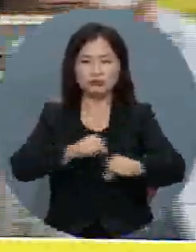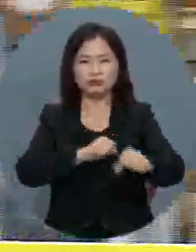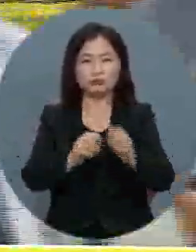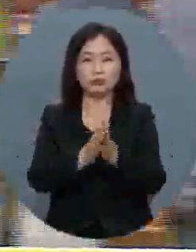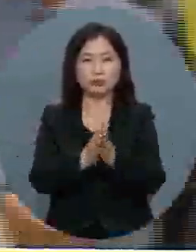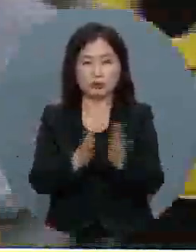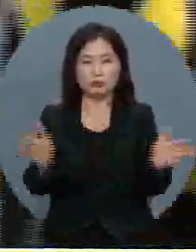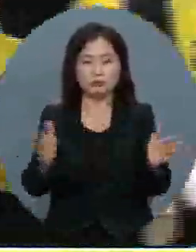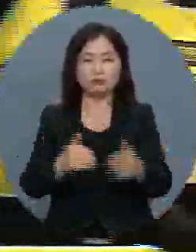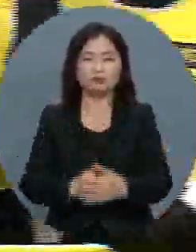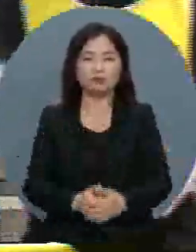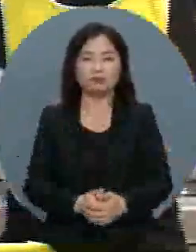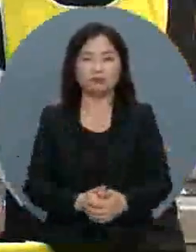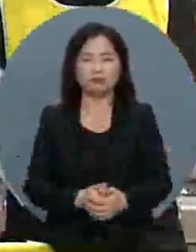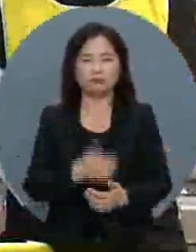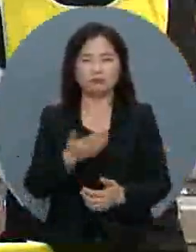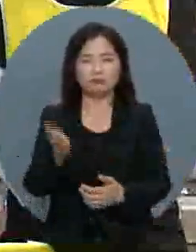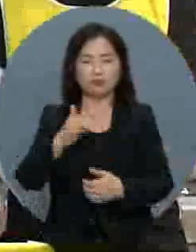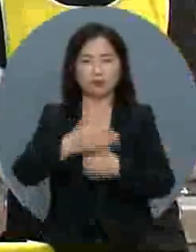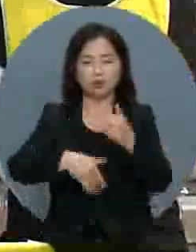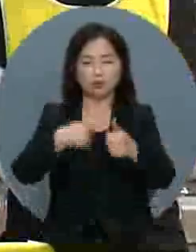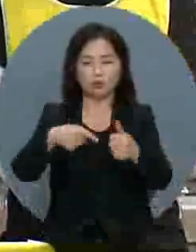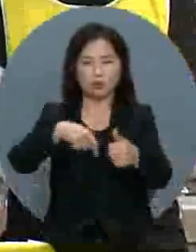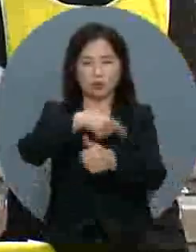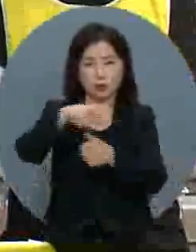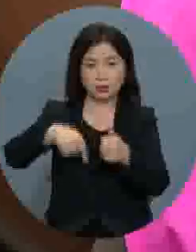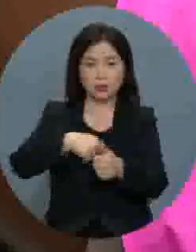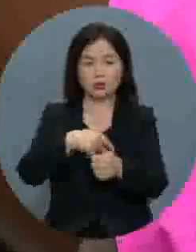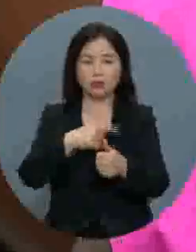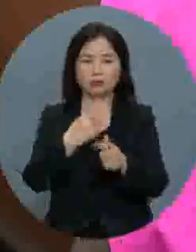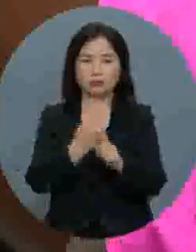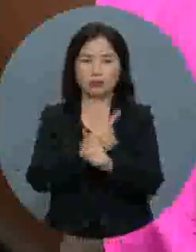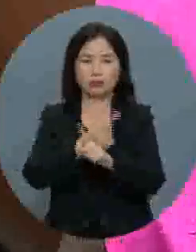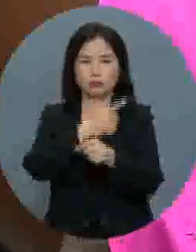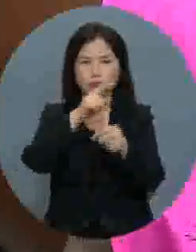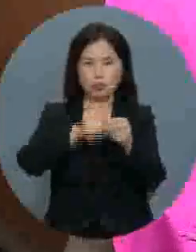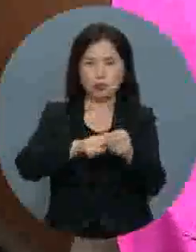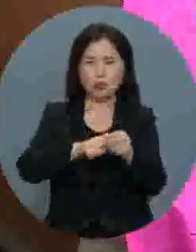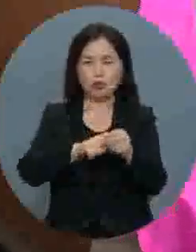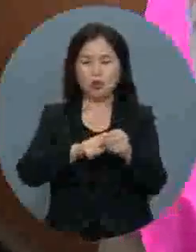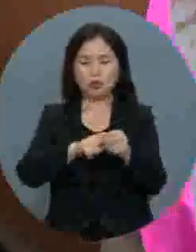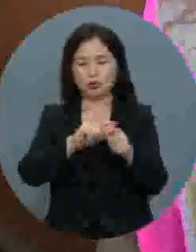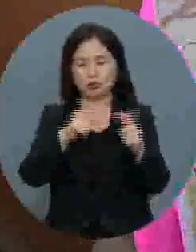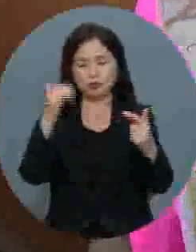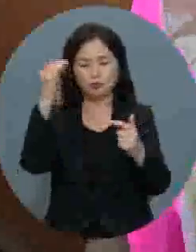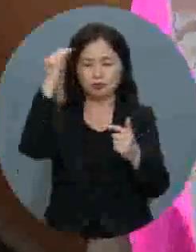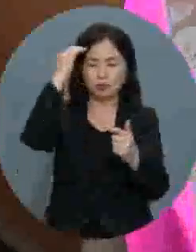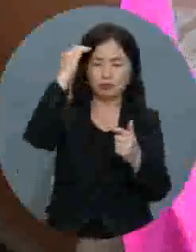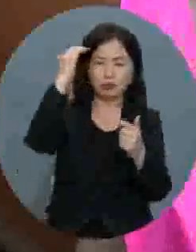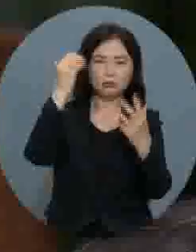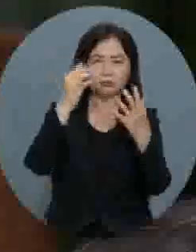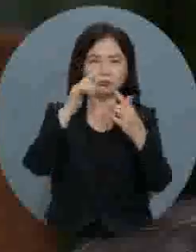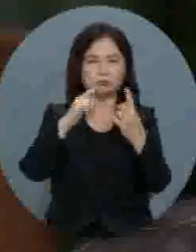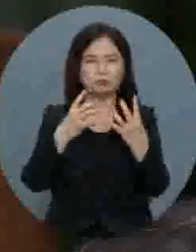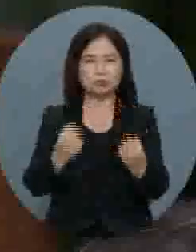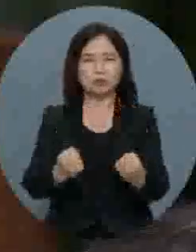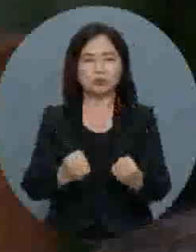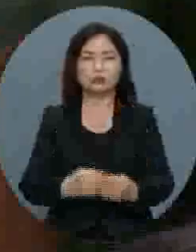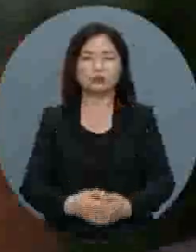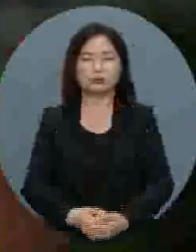들어갔습니다 하지만 대구 교육환경은 개선하기 위해서는 걸림돌이 너무 많습니다